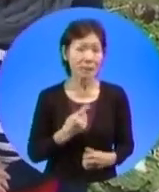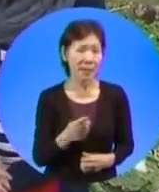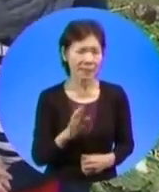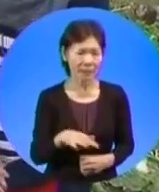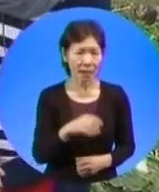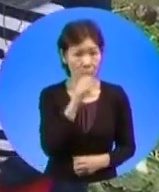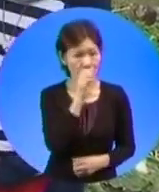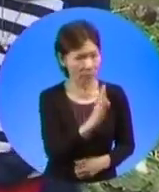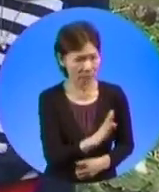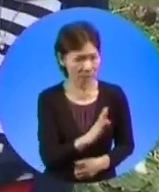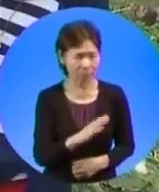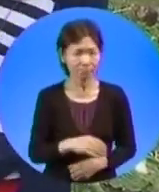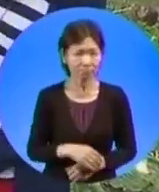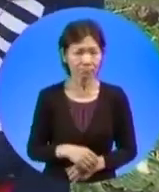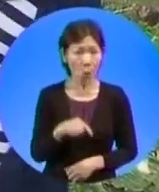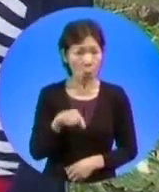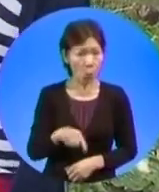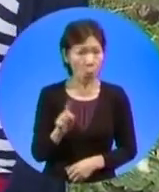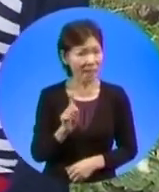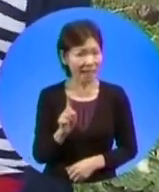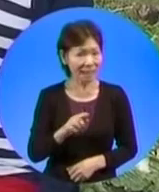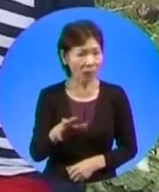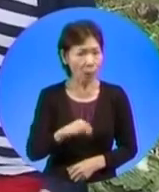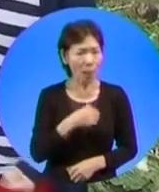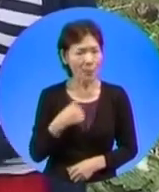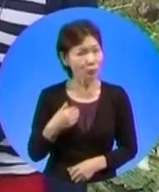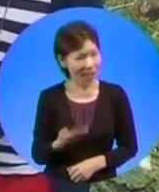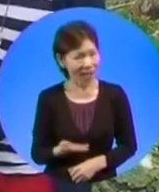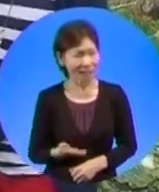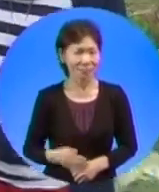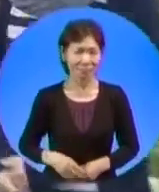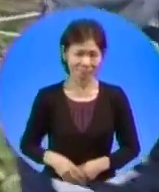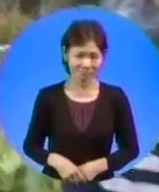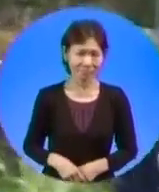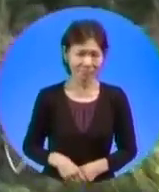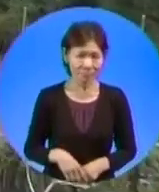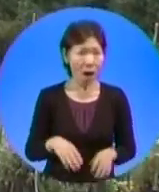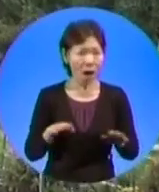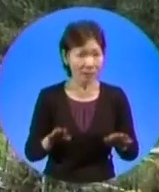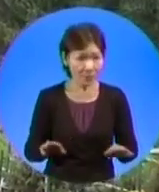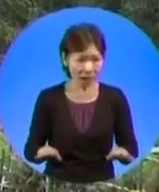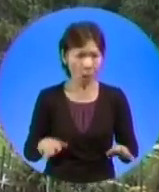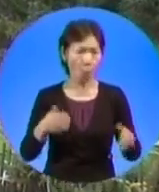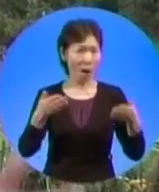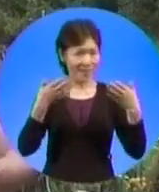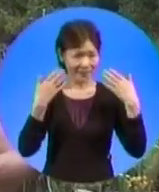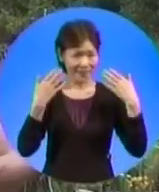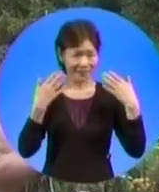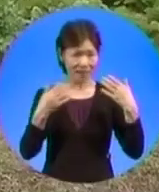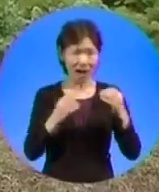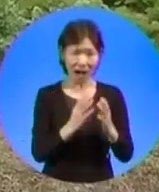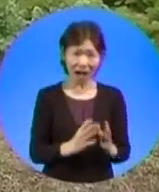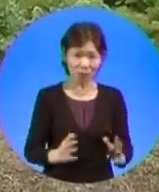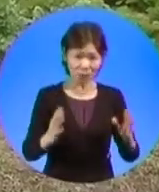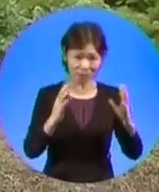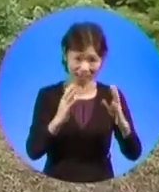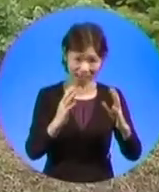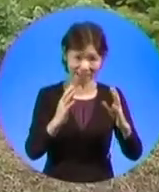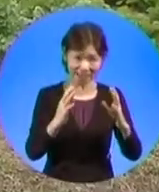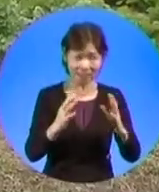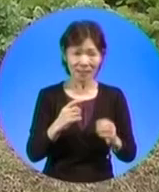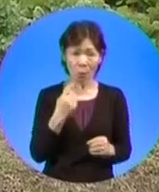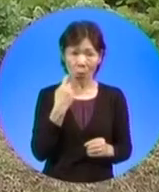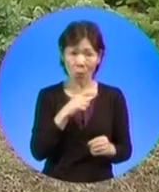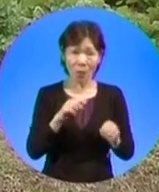が、はい、よろしくお願いします。こちらではどんなものが取れるんですか？ あの、ね、まあ、今秋ですのでね、うん、まあ、もう麺は白